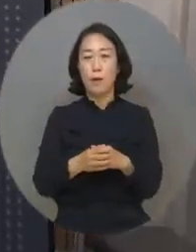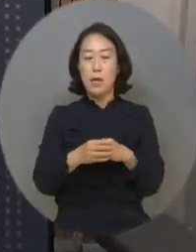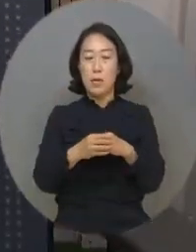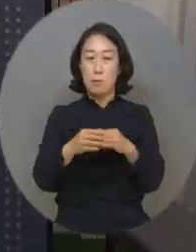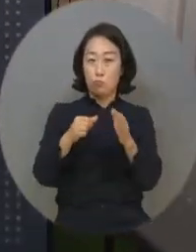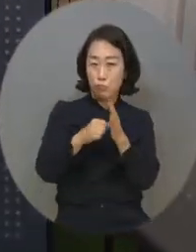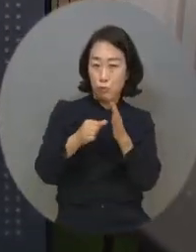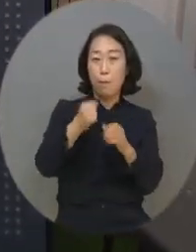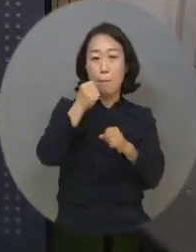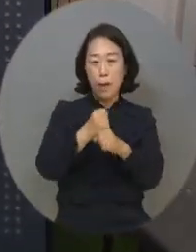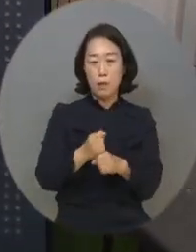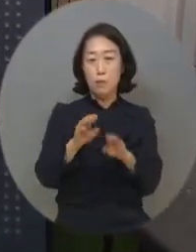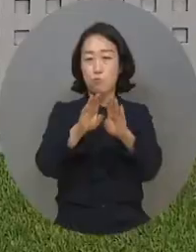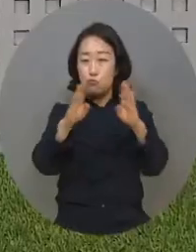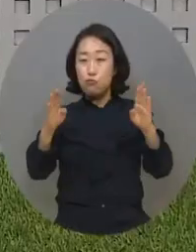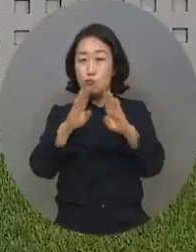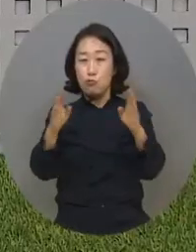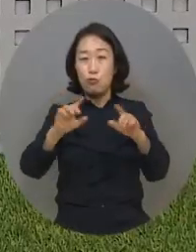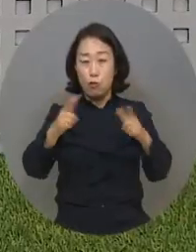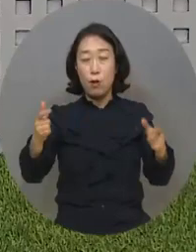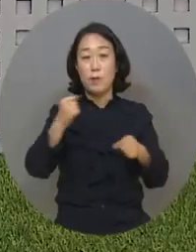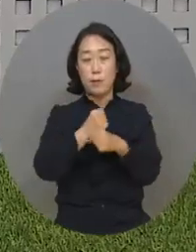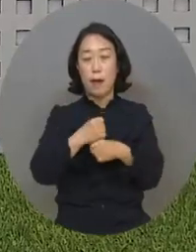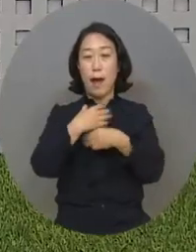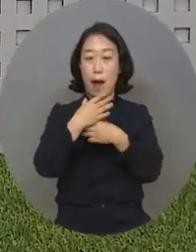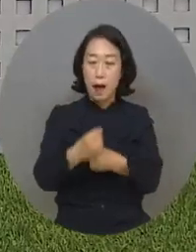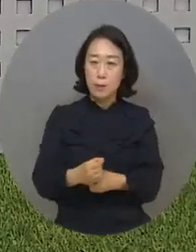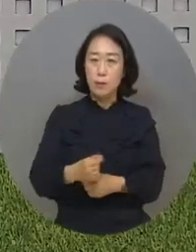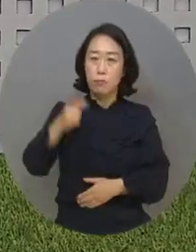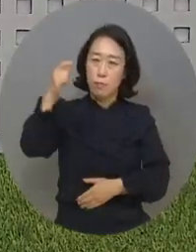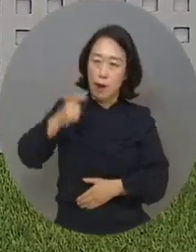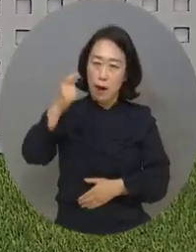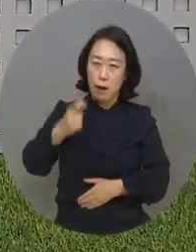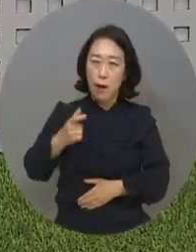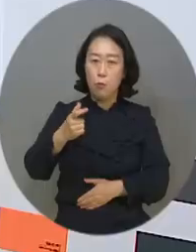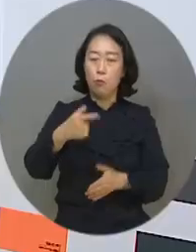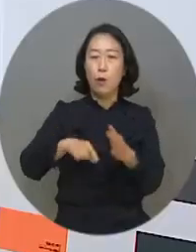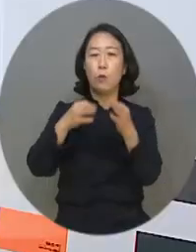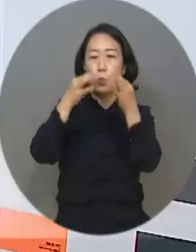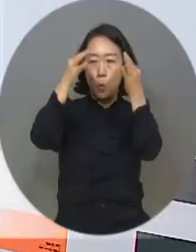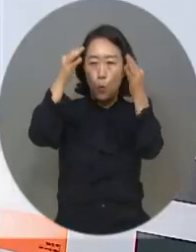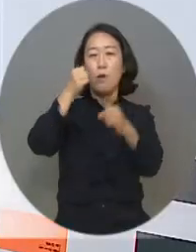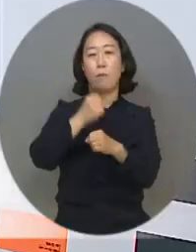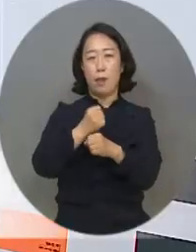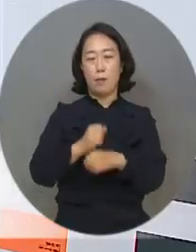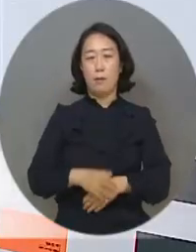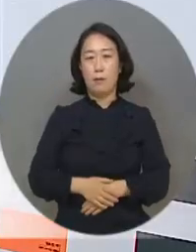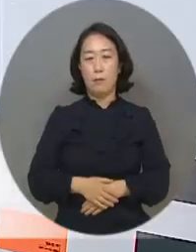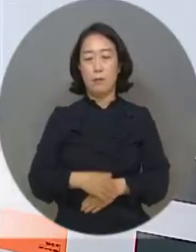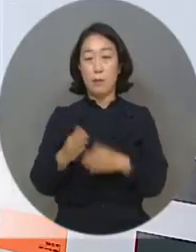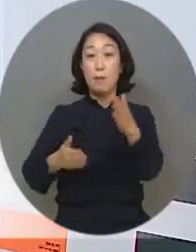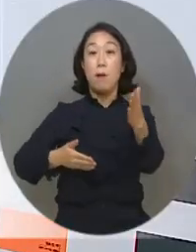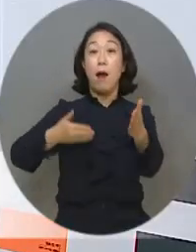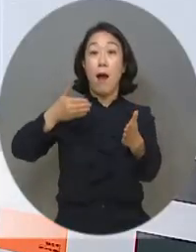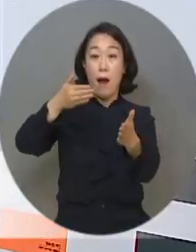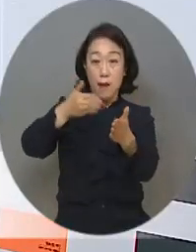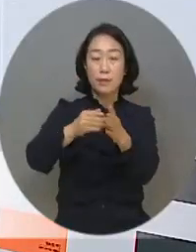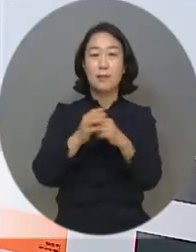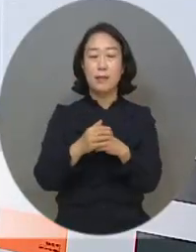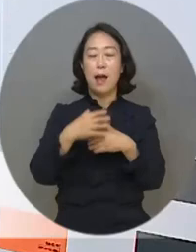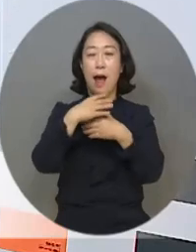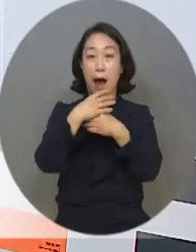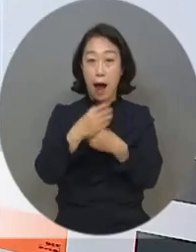개발과 홈 도어 등을 출시하며 안정성에 최우선을 돕습니다 여태까지 이제 그